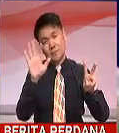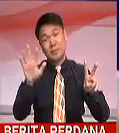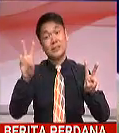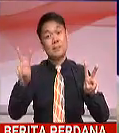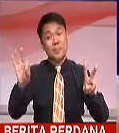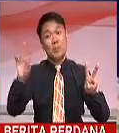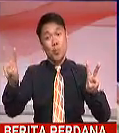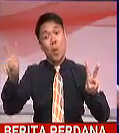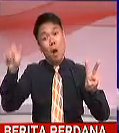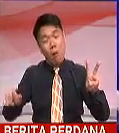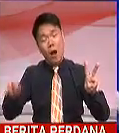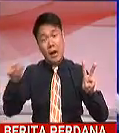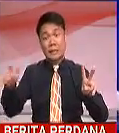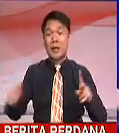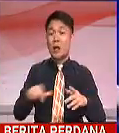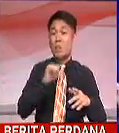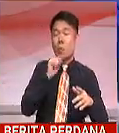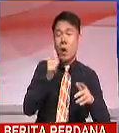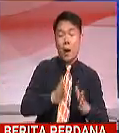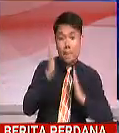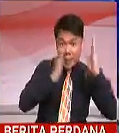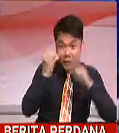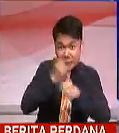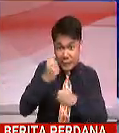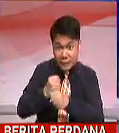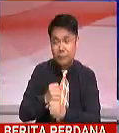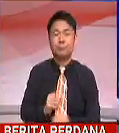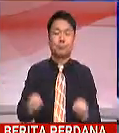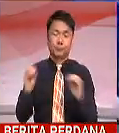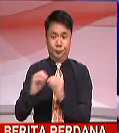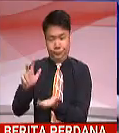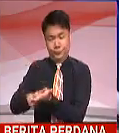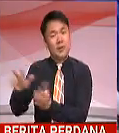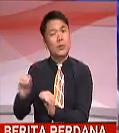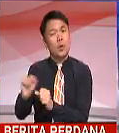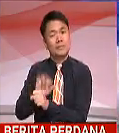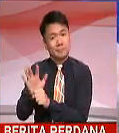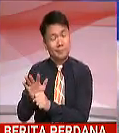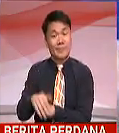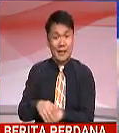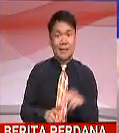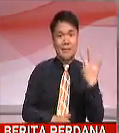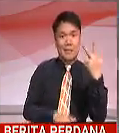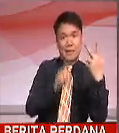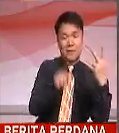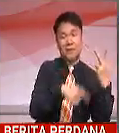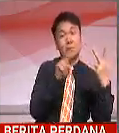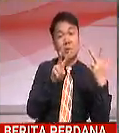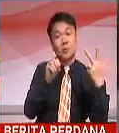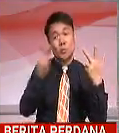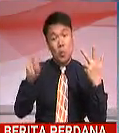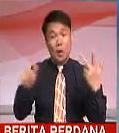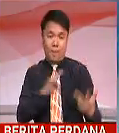299,592 pekerja warga asing yang telah disaring adalah negatif. Saringan itu membabitkan 13,202